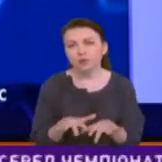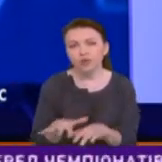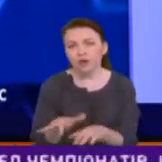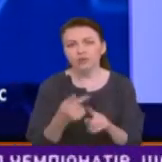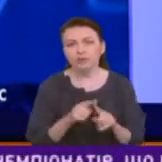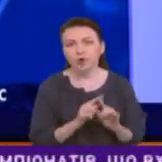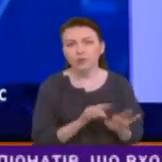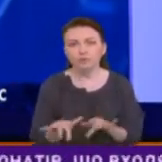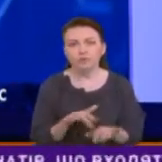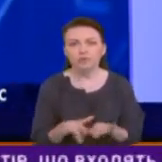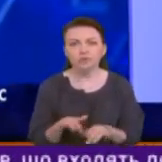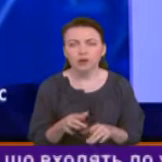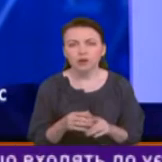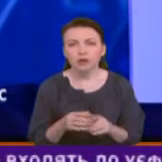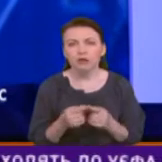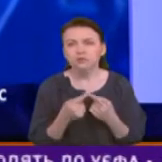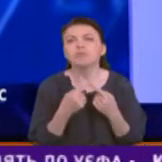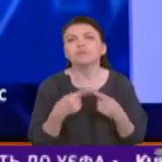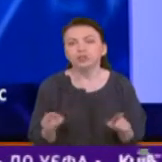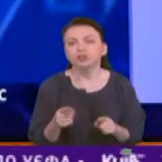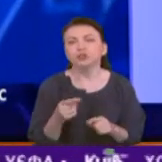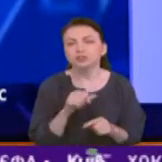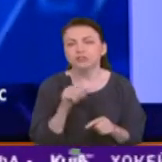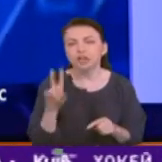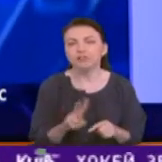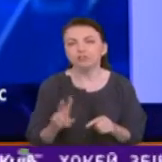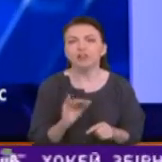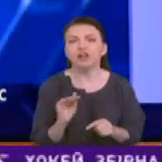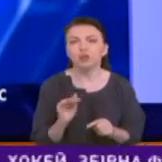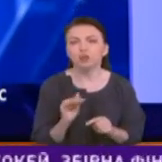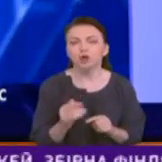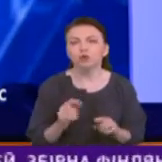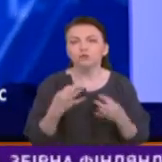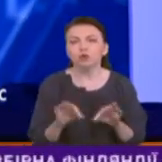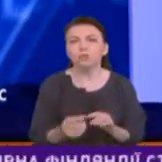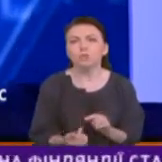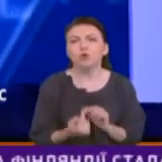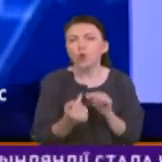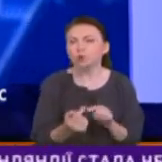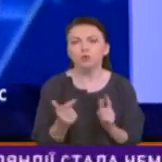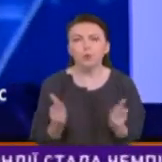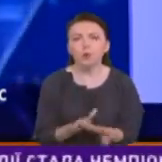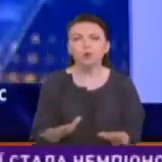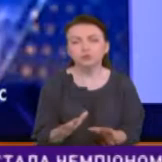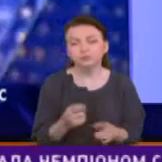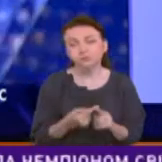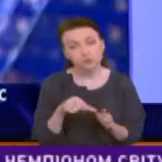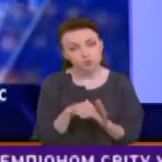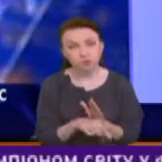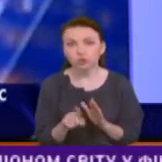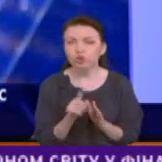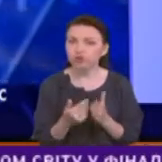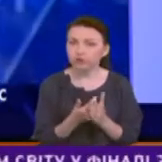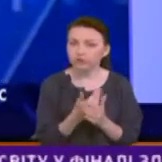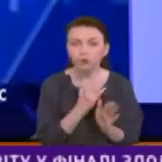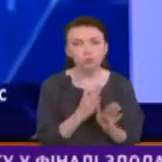процесу. Де б які інші церкви дозволили Філарету виступити проти і не погоджуватися. Це свідчить про те, що нова